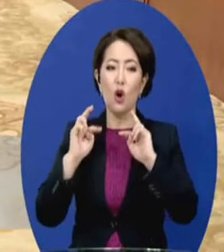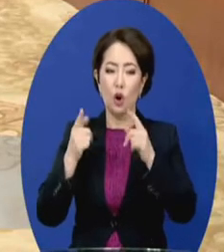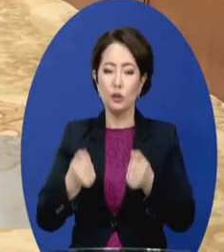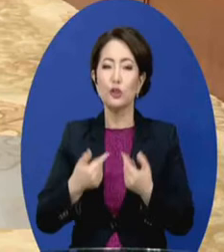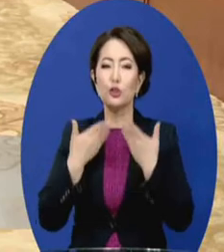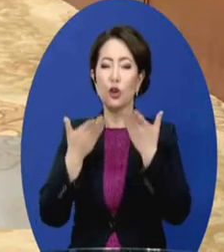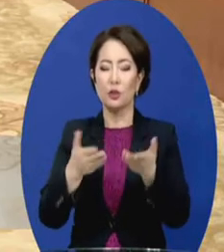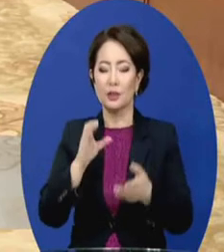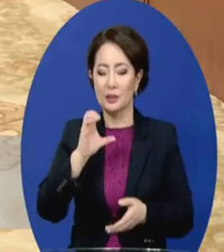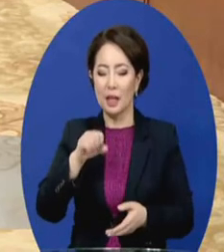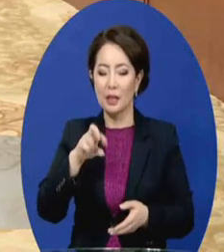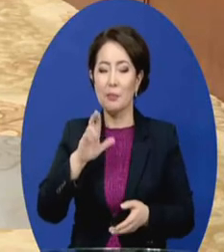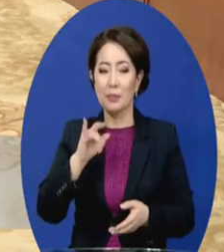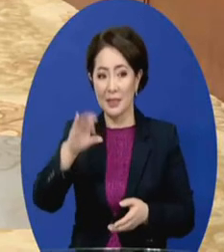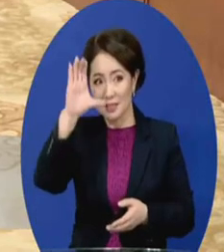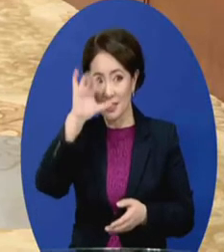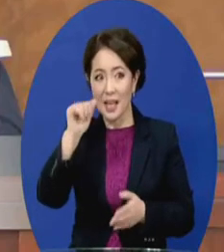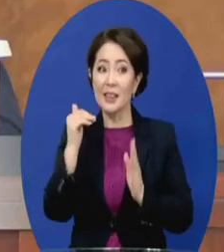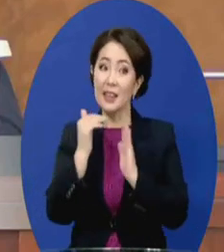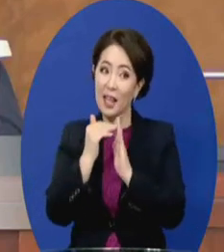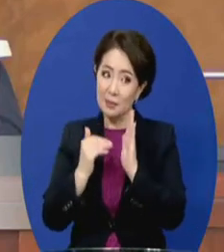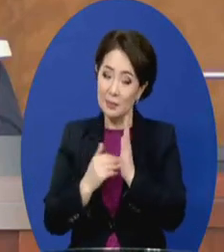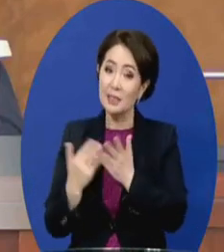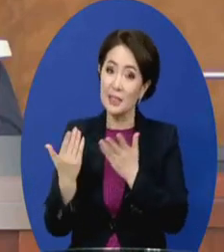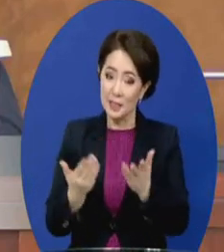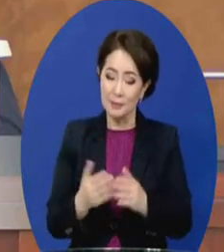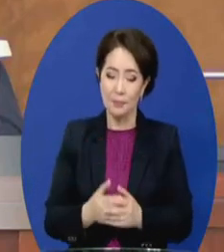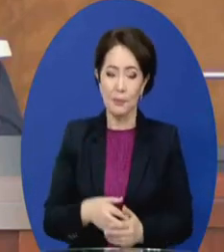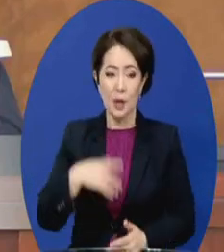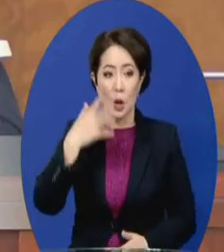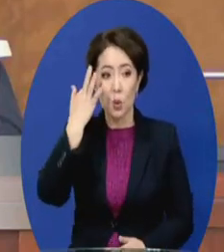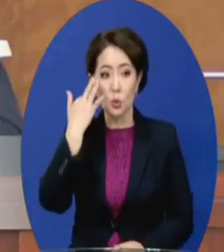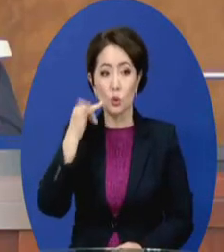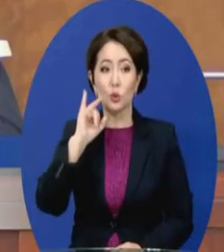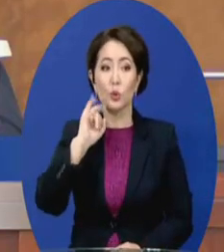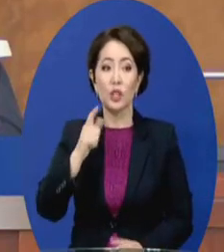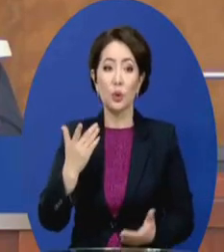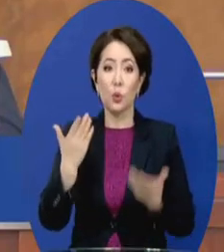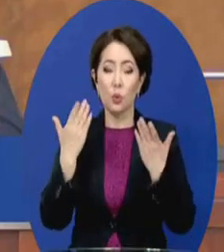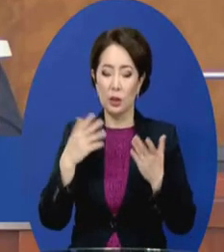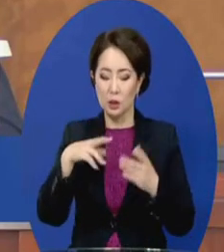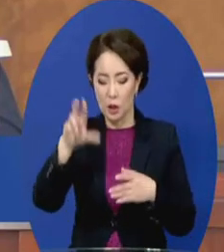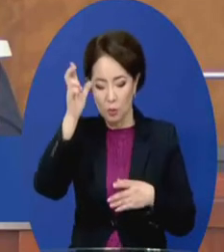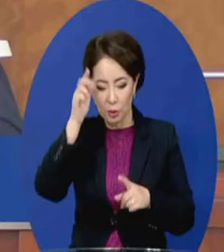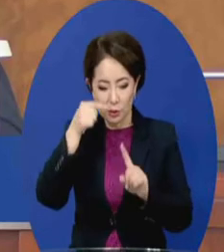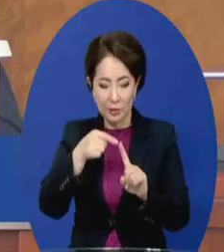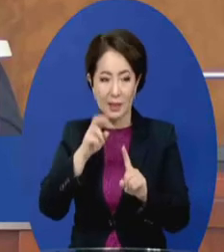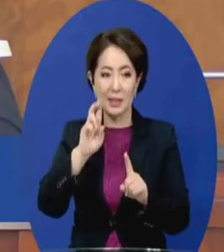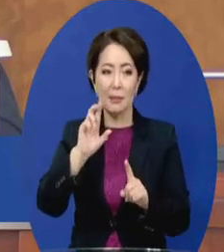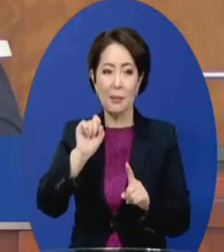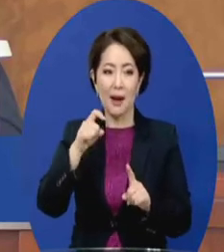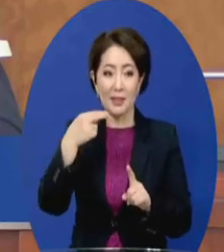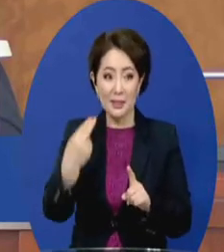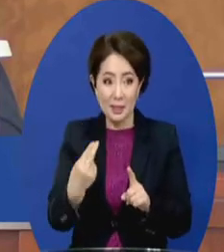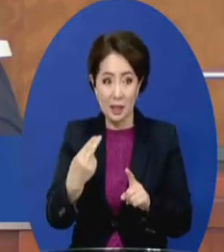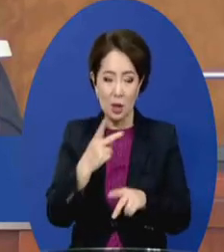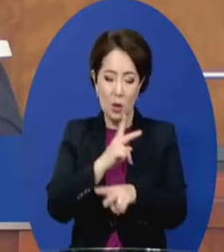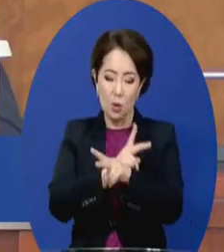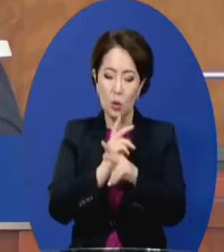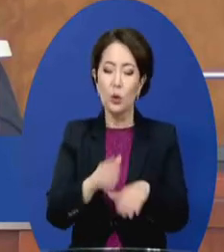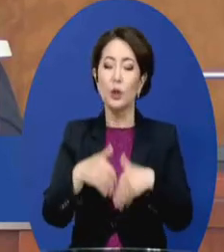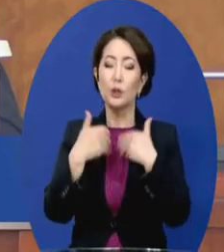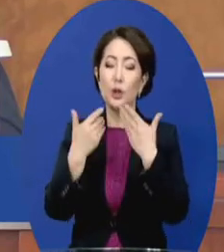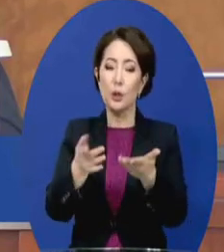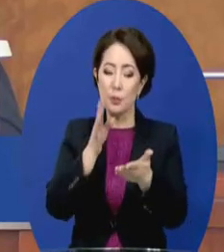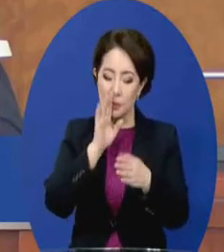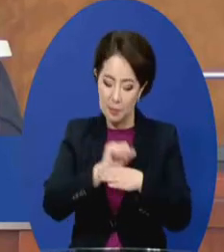хэмээн салбарын сайд нь тайлбарллаа. Удахгүй улсын хурал дээр одоо энэ боловсролын багц хуулиуд одоо өргөн